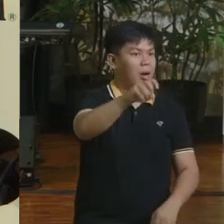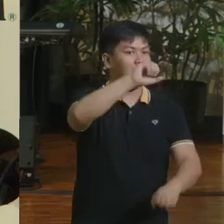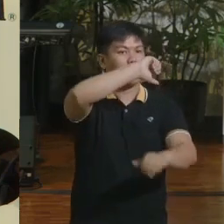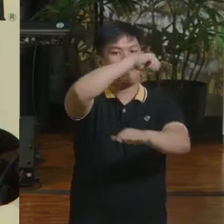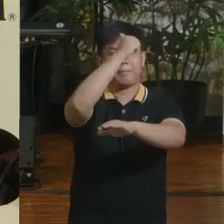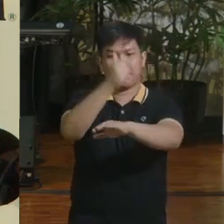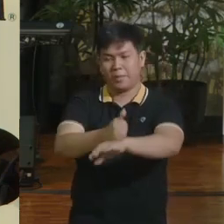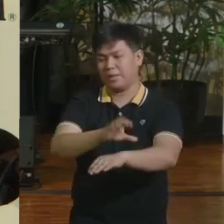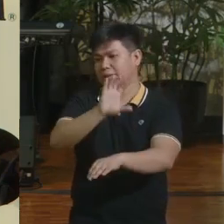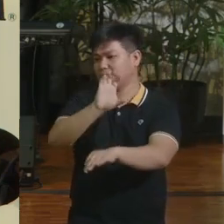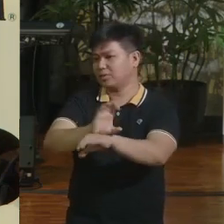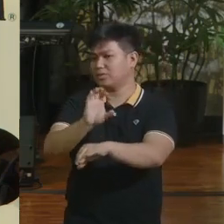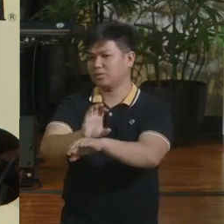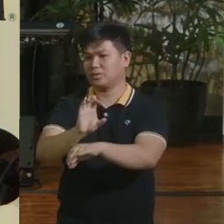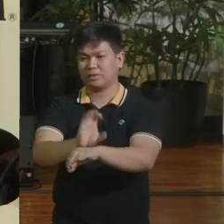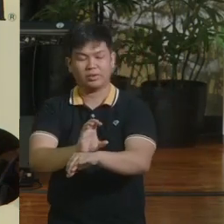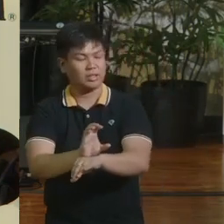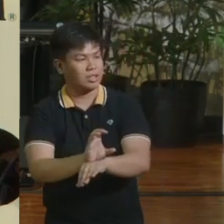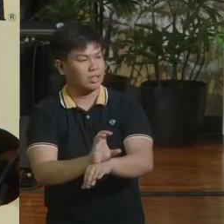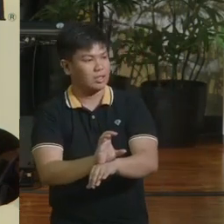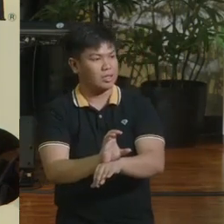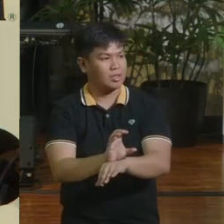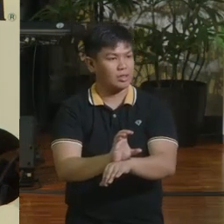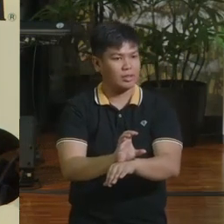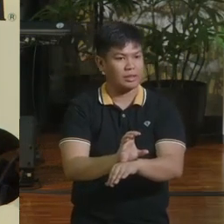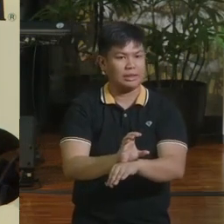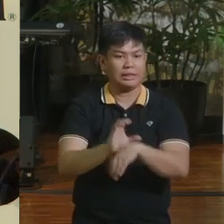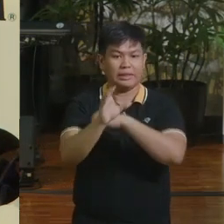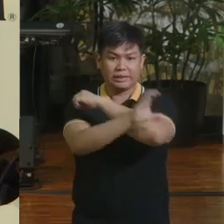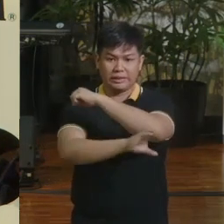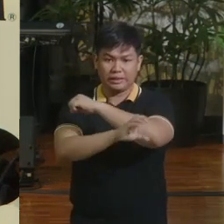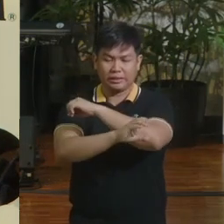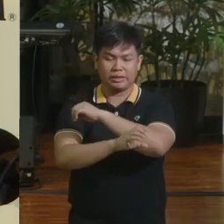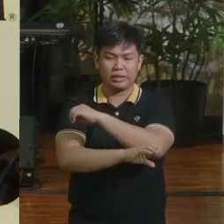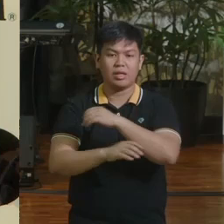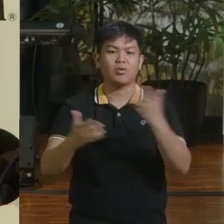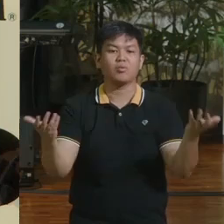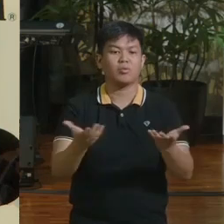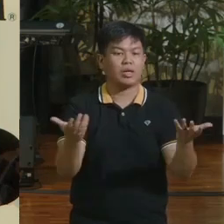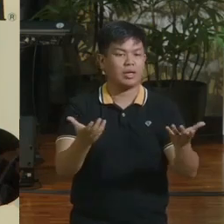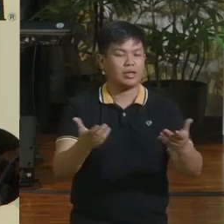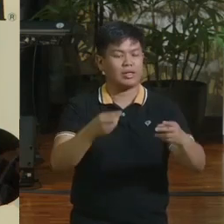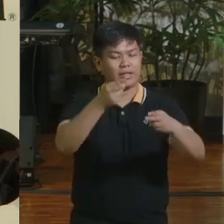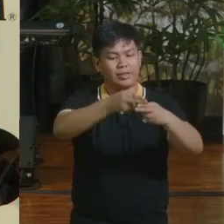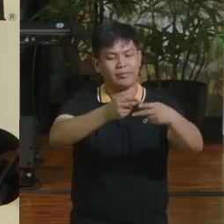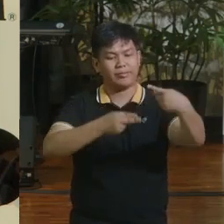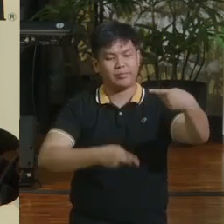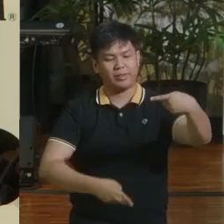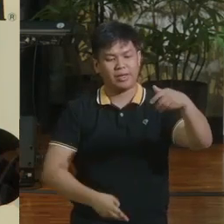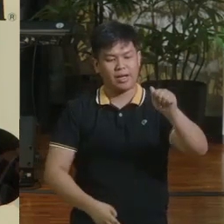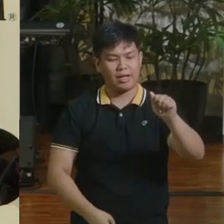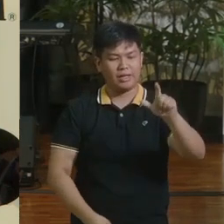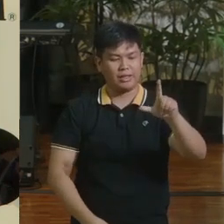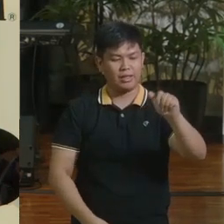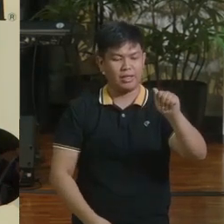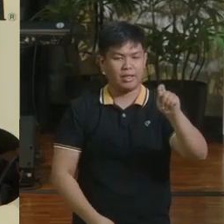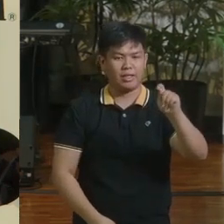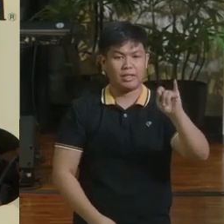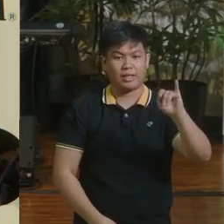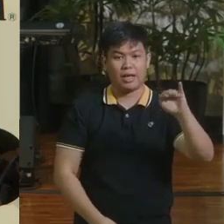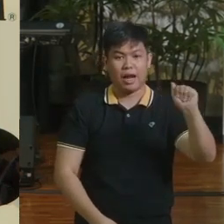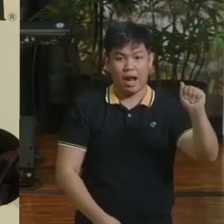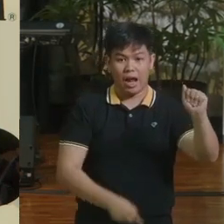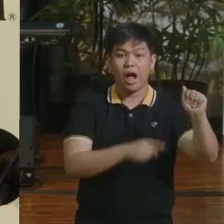mga iglesia ay ang mga cities na nasa region ng Galatia.